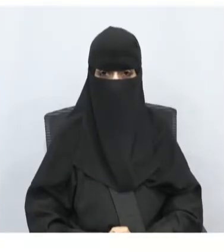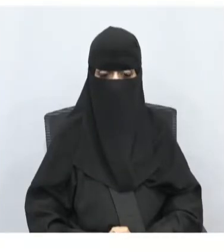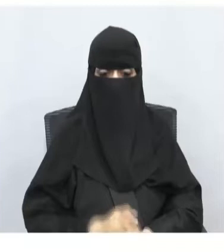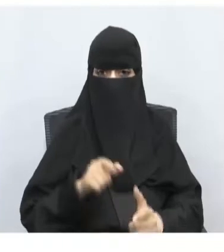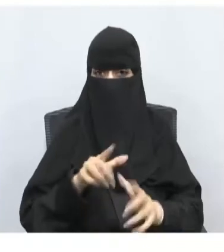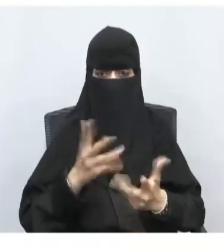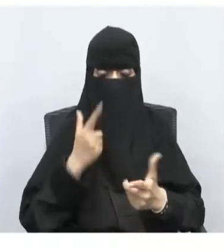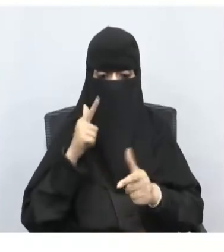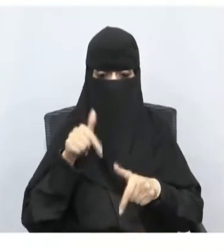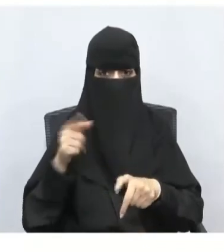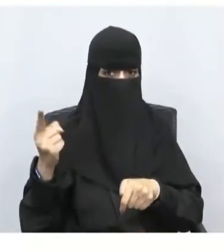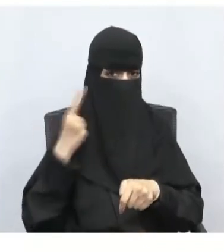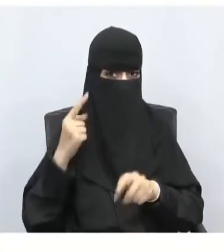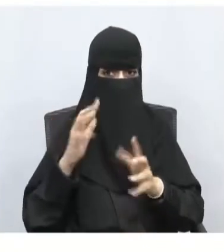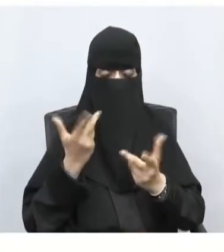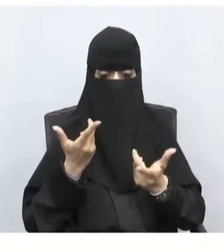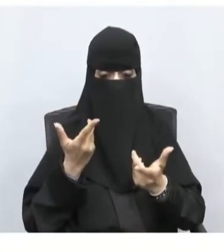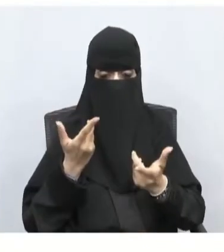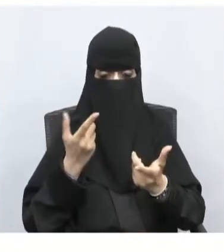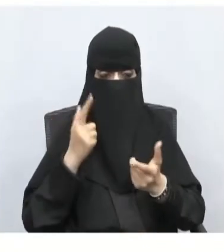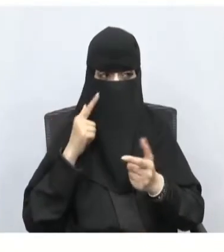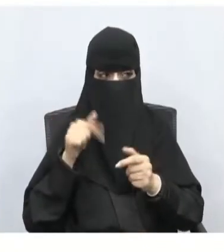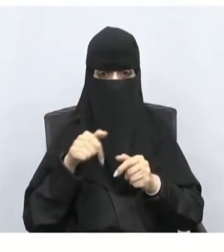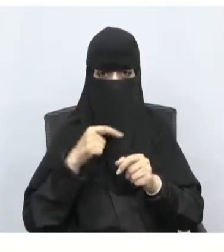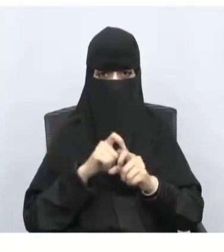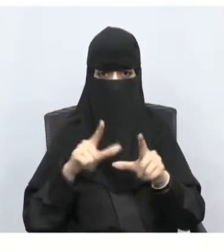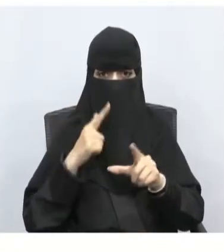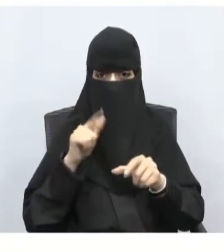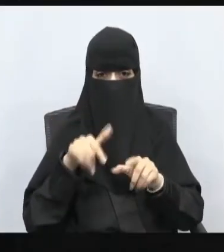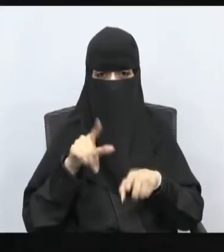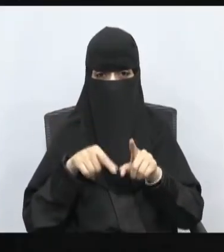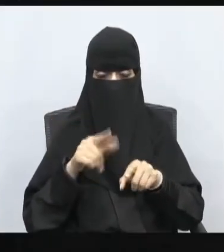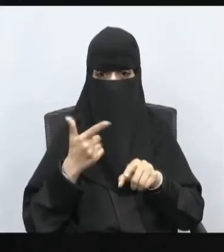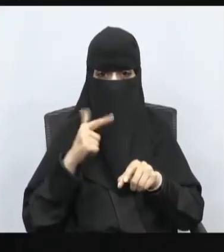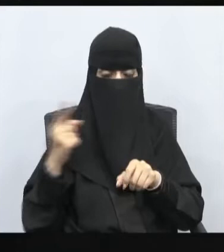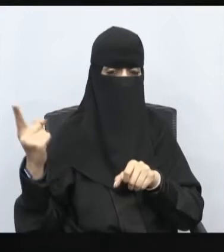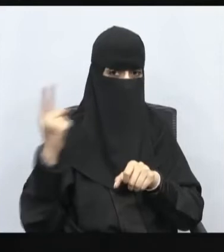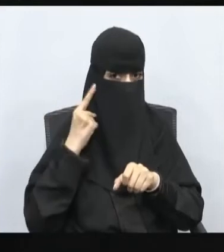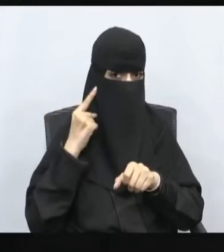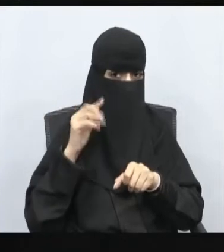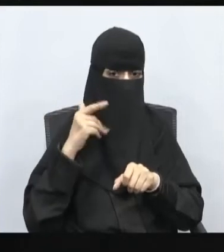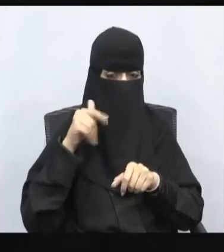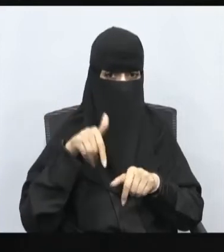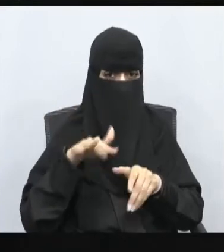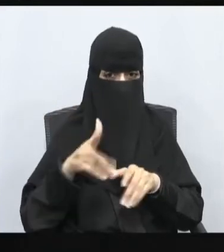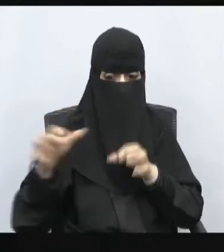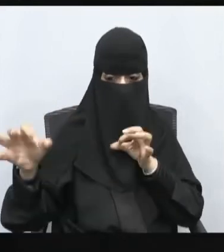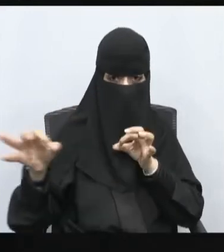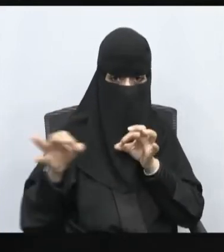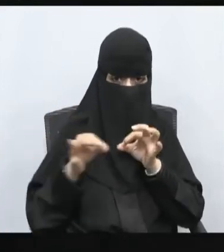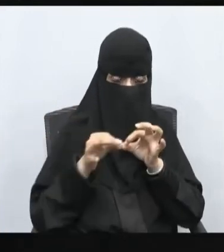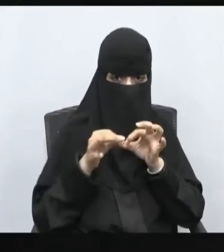ماذا حدث لهذا الصوت؟ ماذا لاحظتم؟ الصوت حينما اقترب